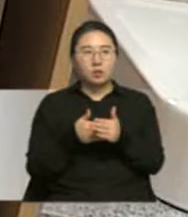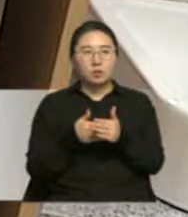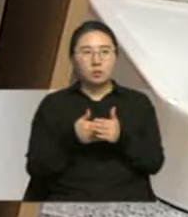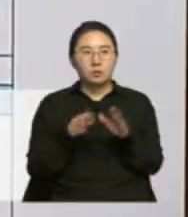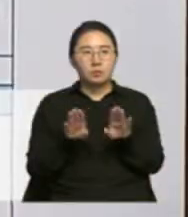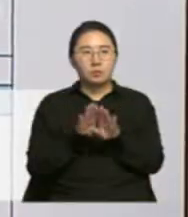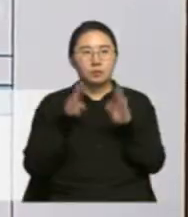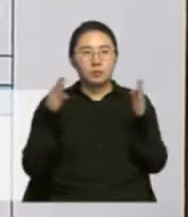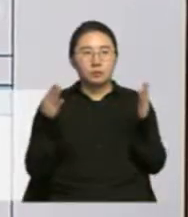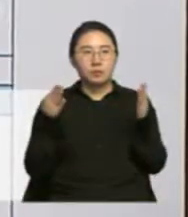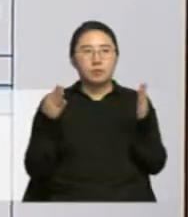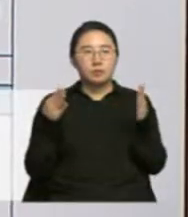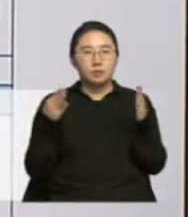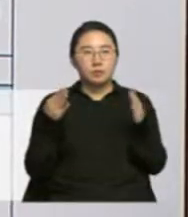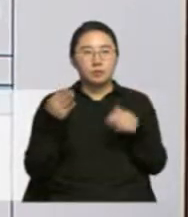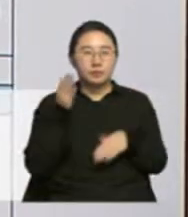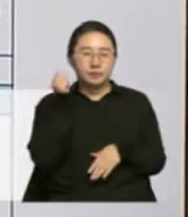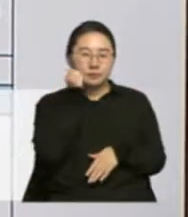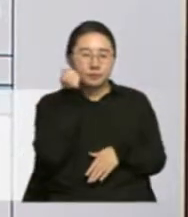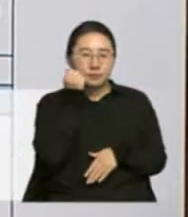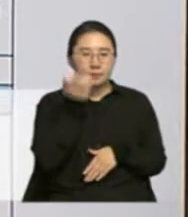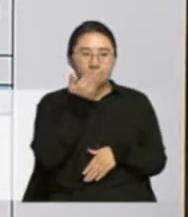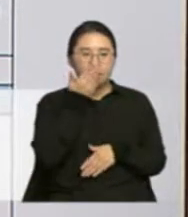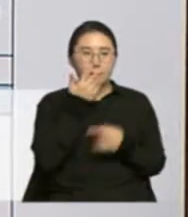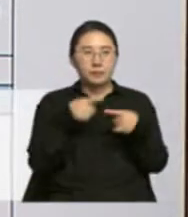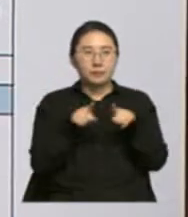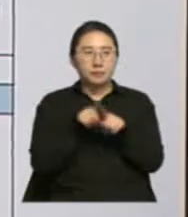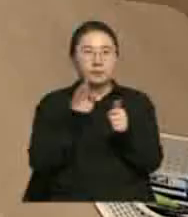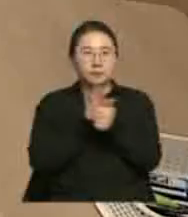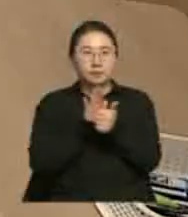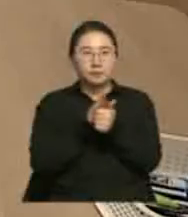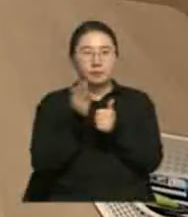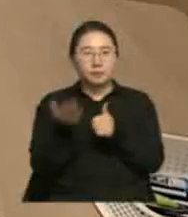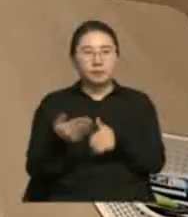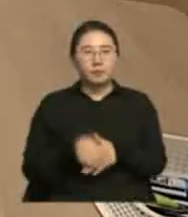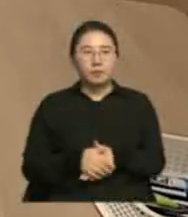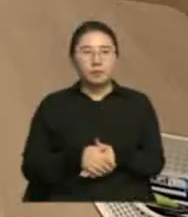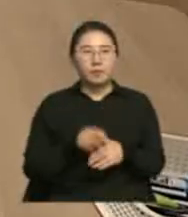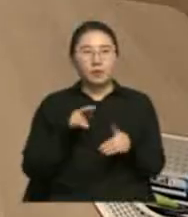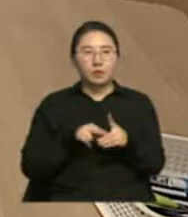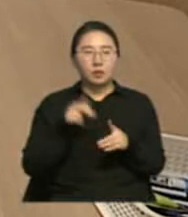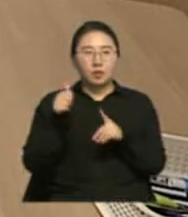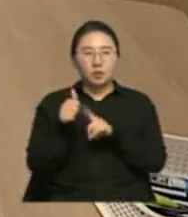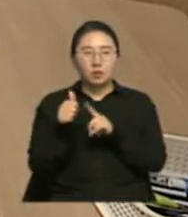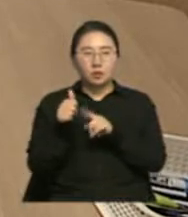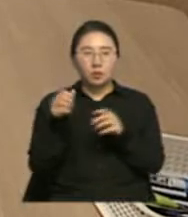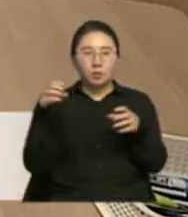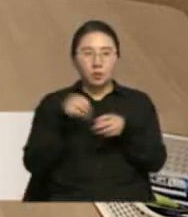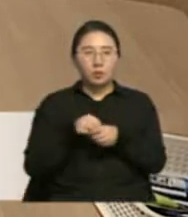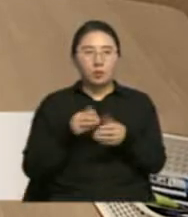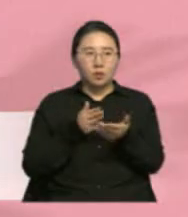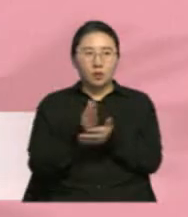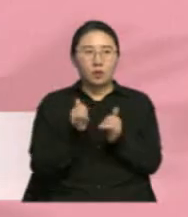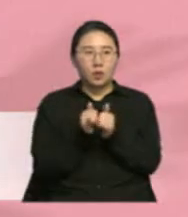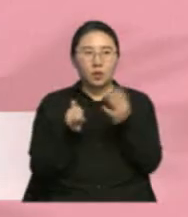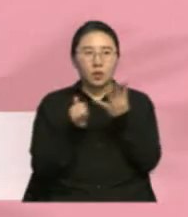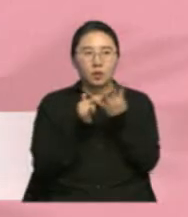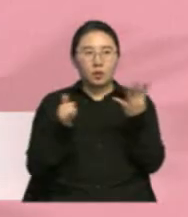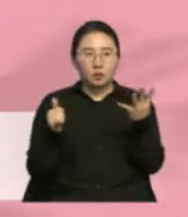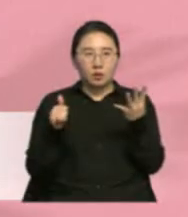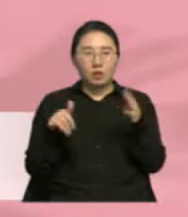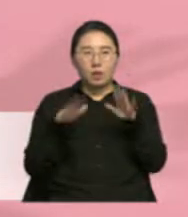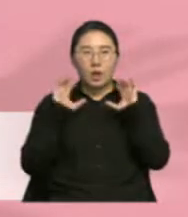문을 엽니다. 간식과 식사도 함께 제공됩니다. 센터장을 포함해 전담교사 4명이